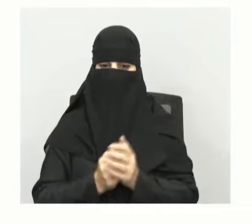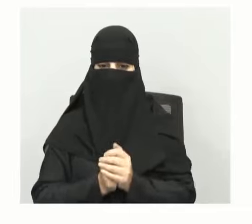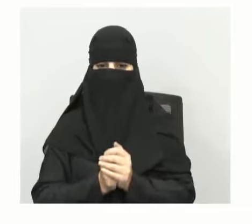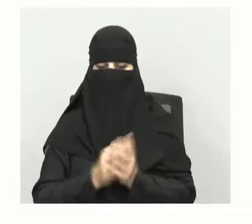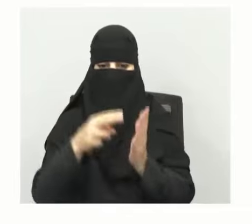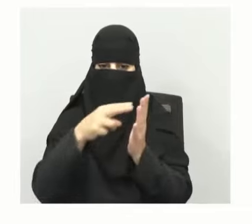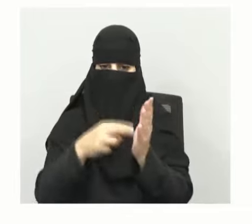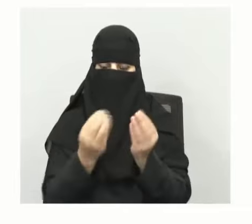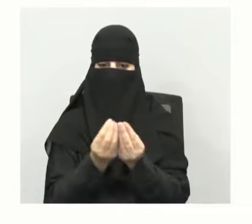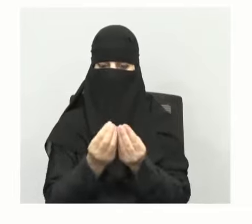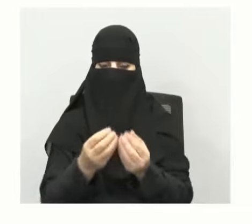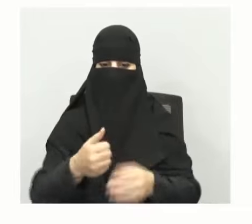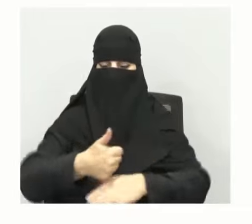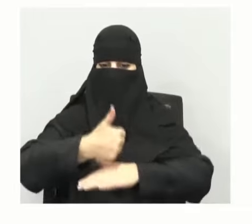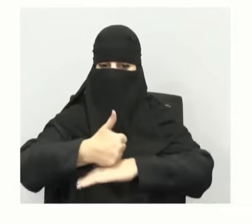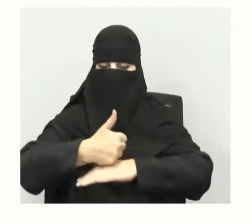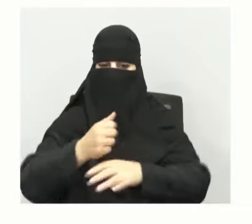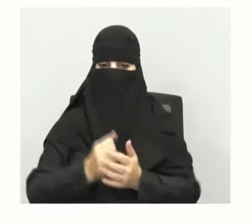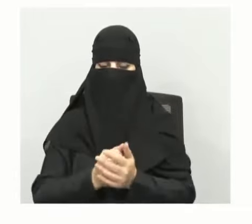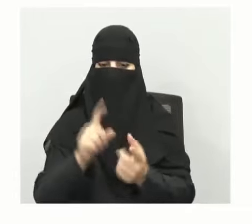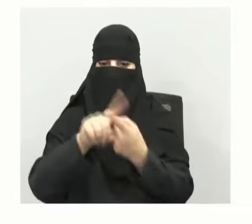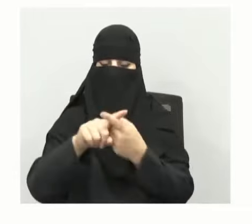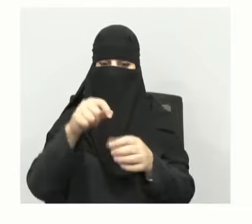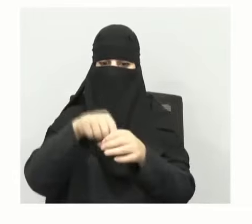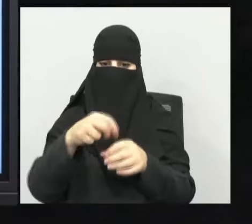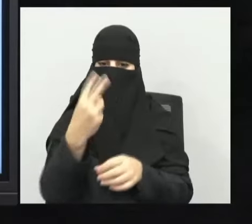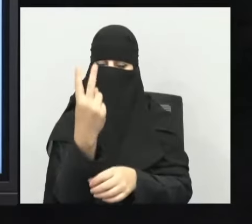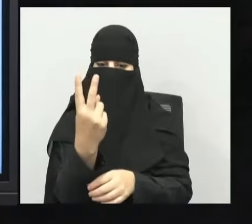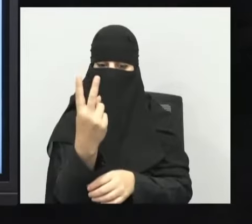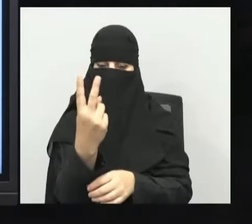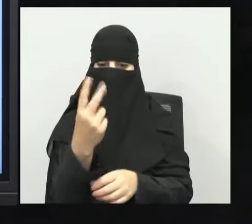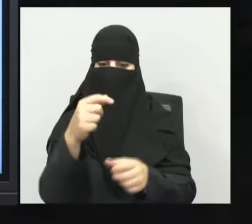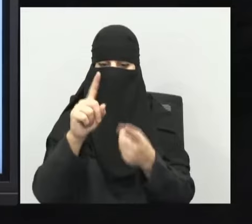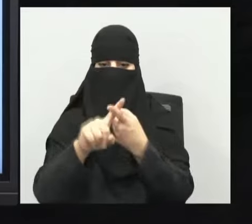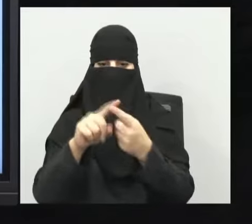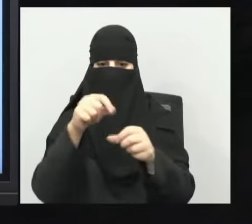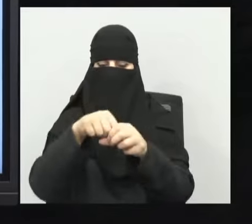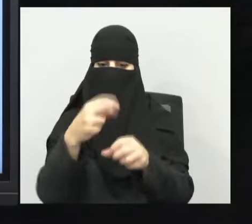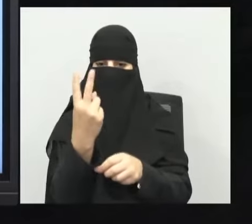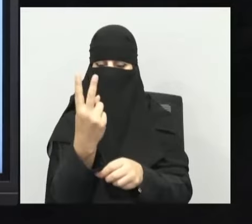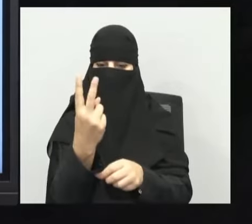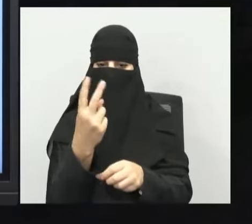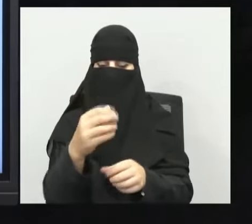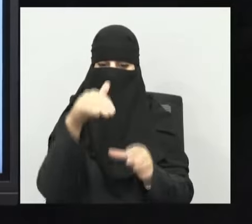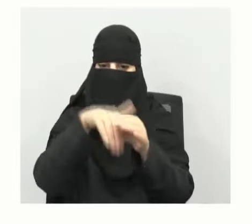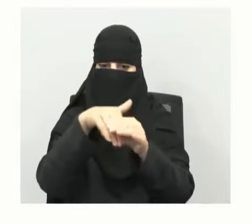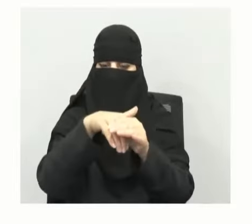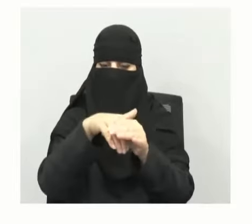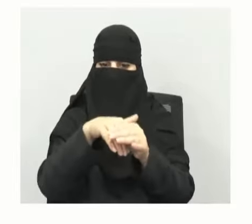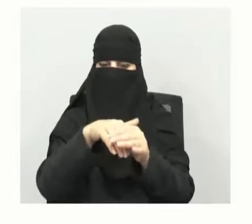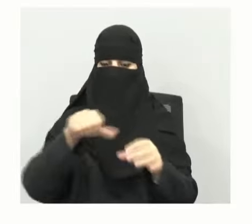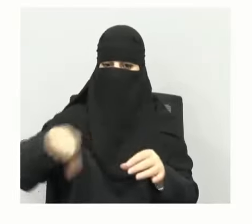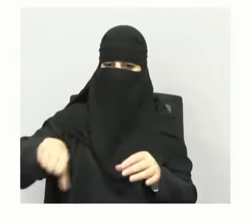نقرا مع بعض القاعده يقول اضرب في اثنين القاعده اضرب في اثنين طيب لدينا مدخلات